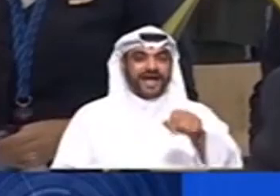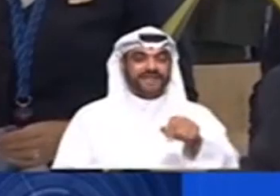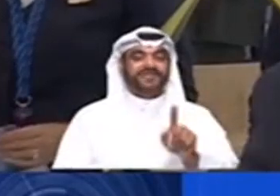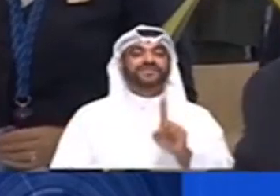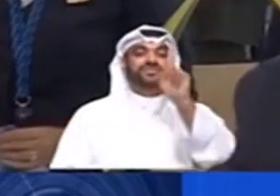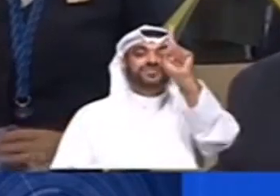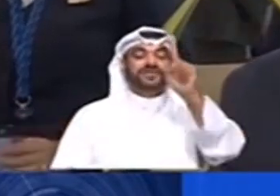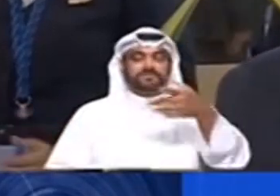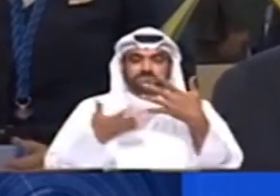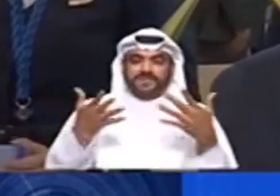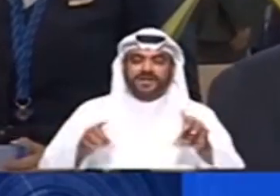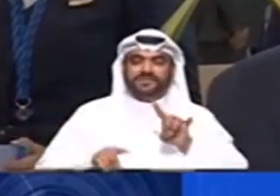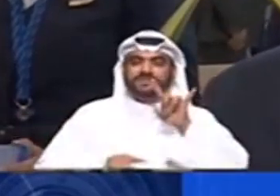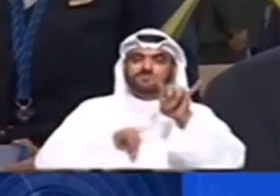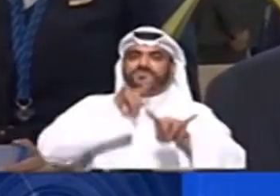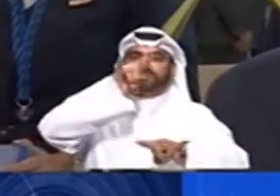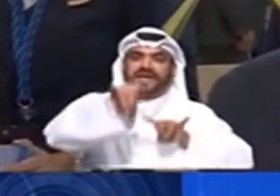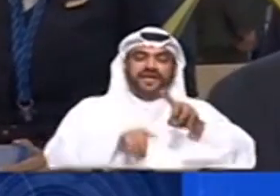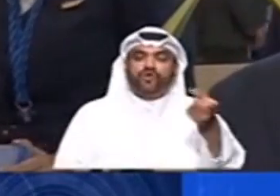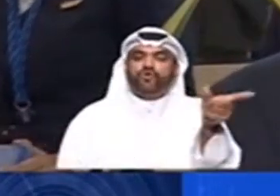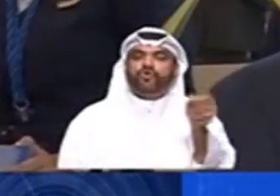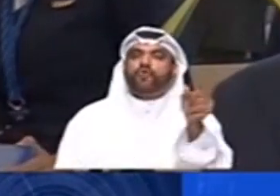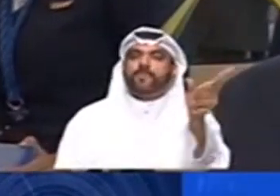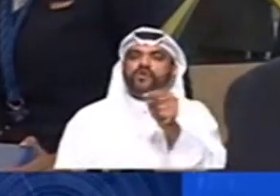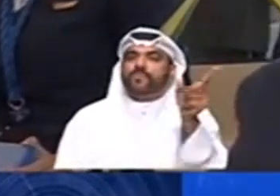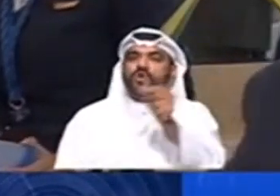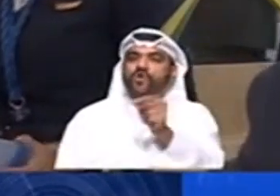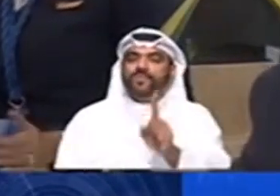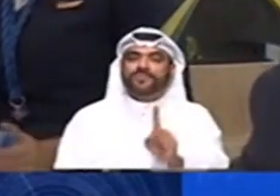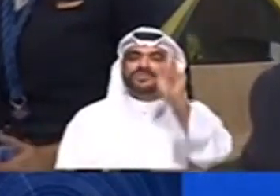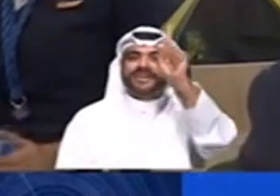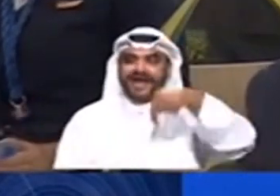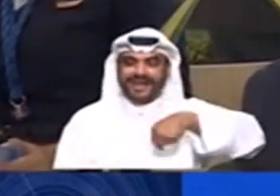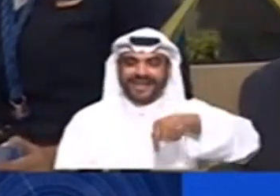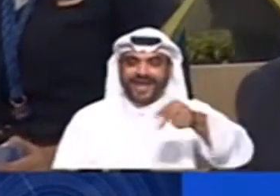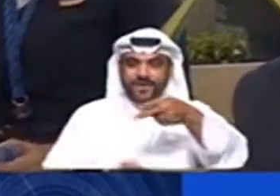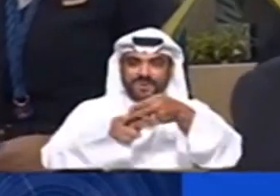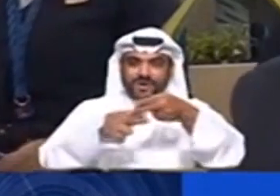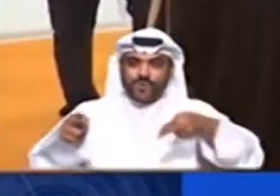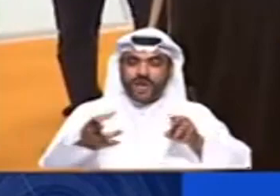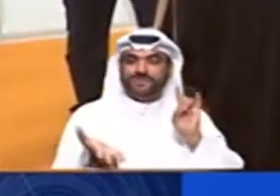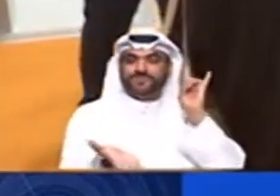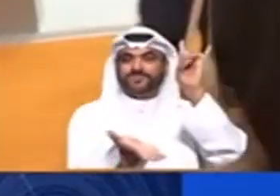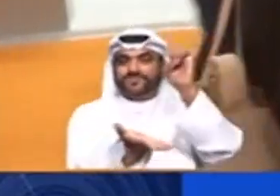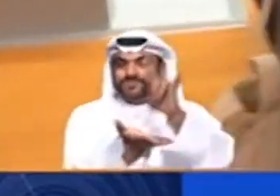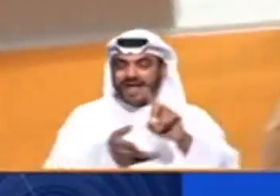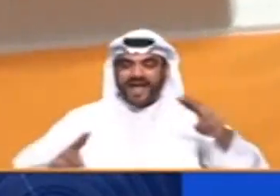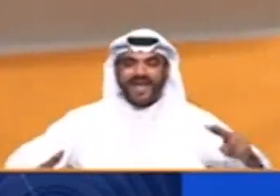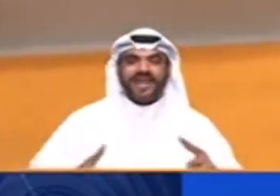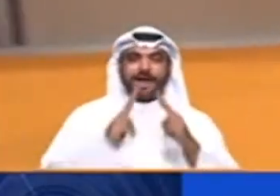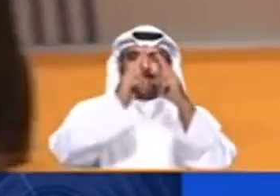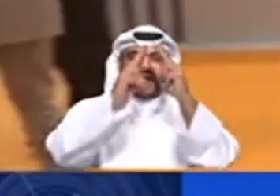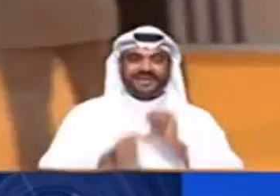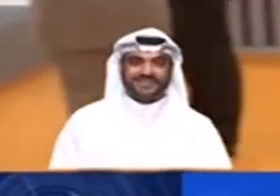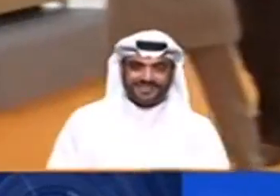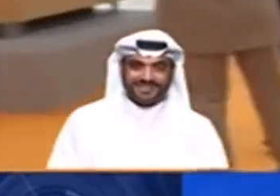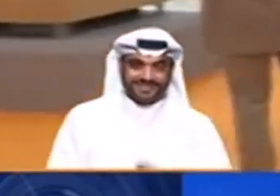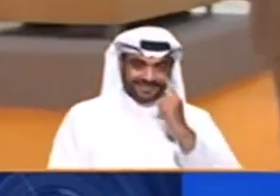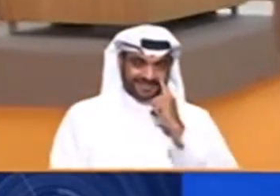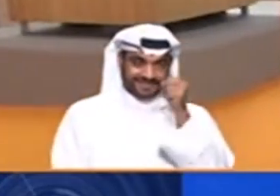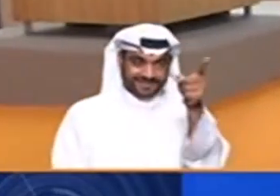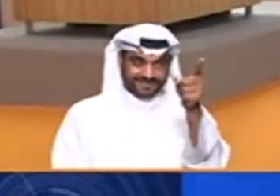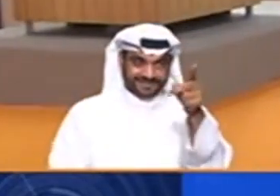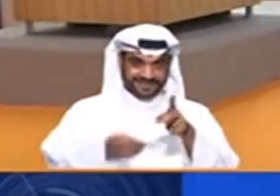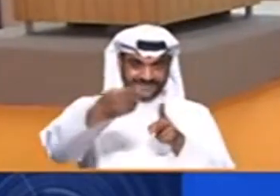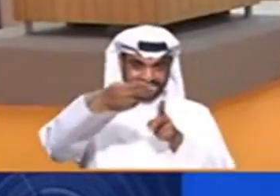تم تسيير طائرة يومية مباشرة من الكويت إلى باريس. معرض الفرنسي للسياحة